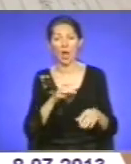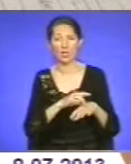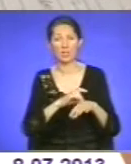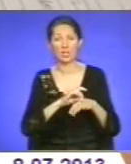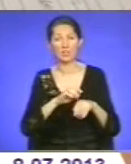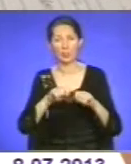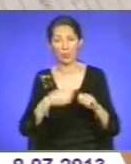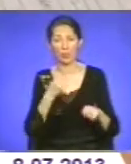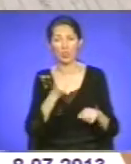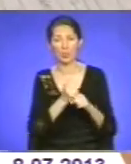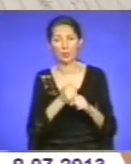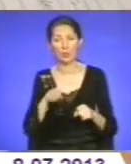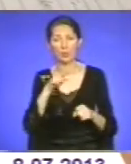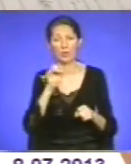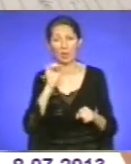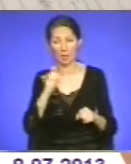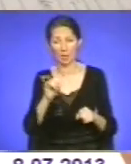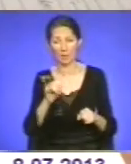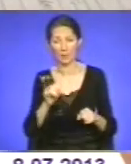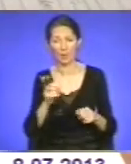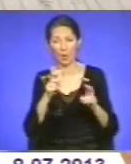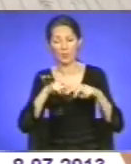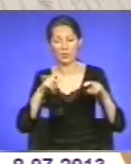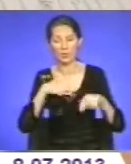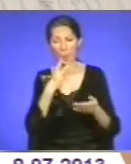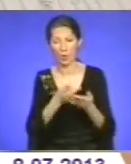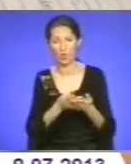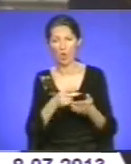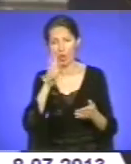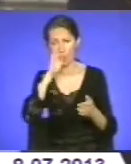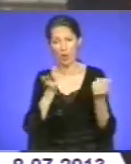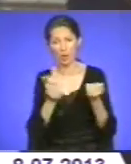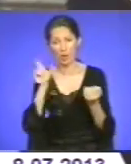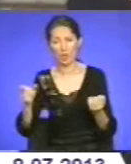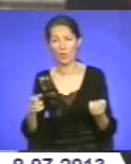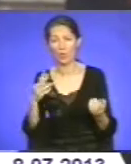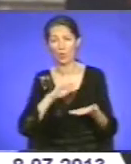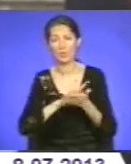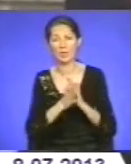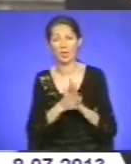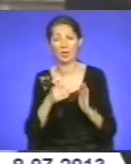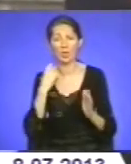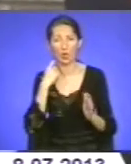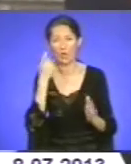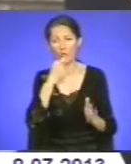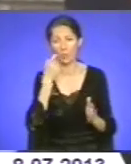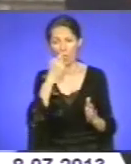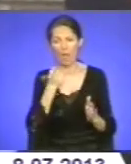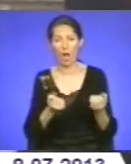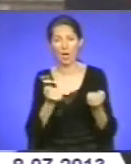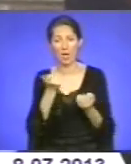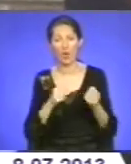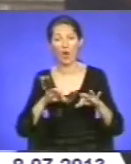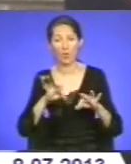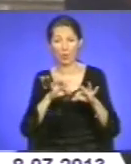у стані алкогольного сп'яніння кермував транспортним засобом. Чоловік визнав факт керування автомобілем на підпитку.